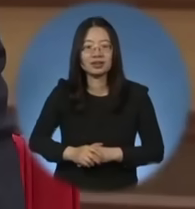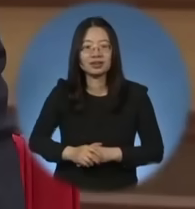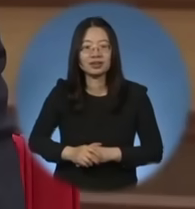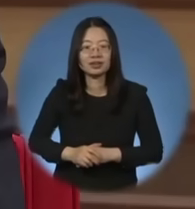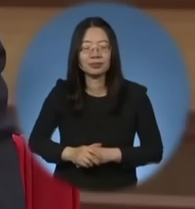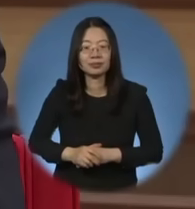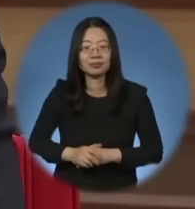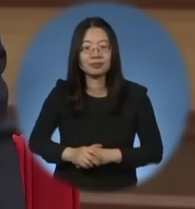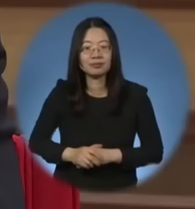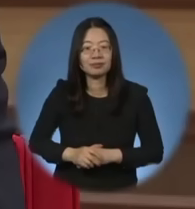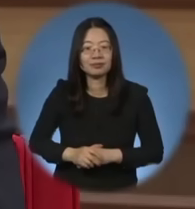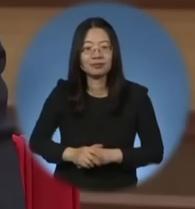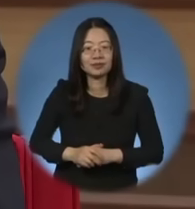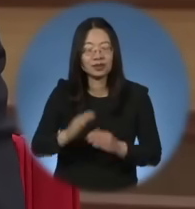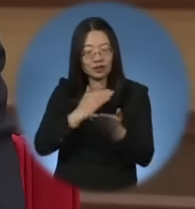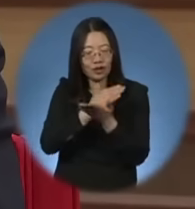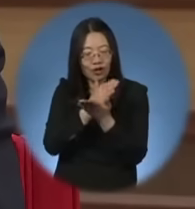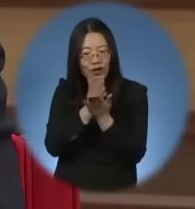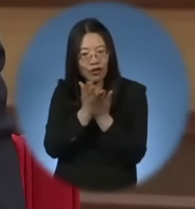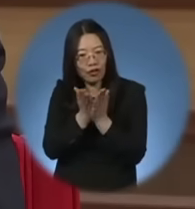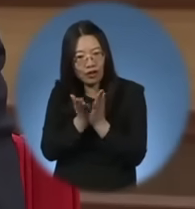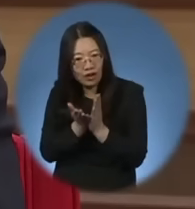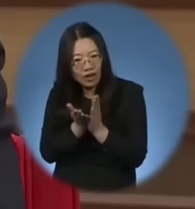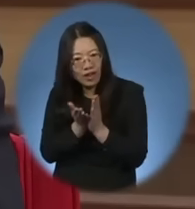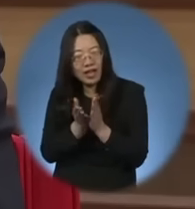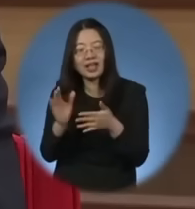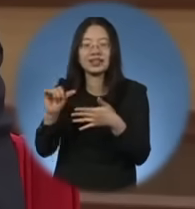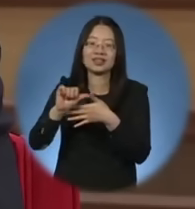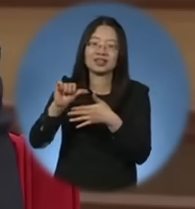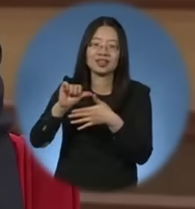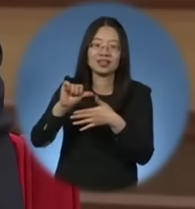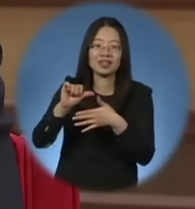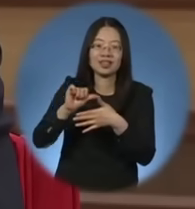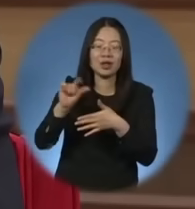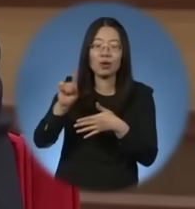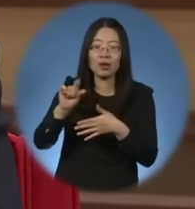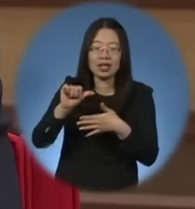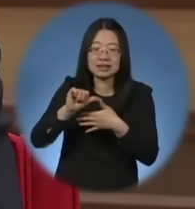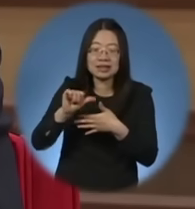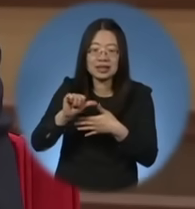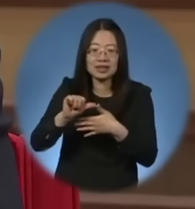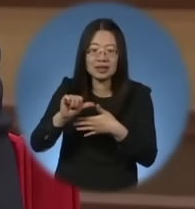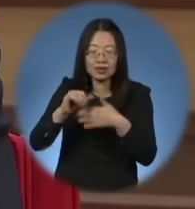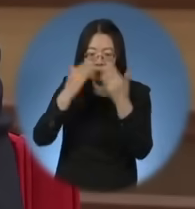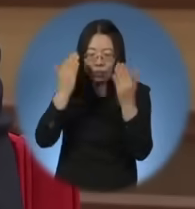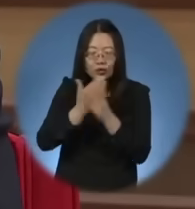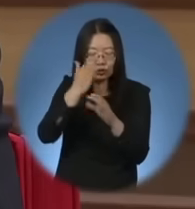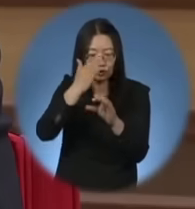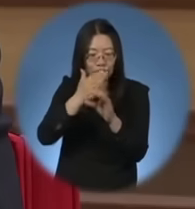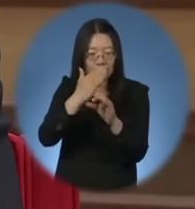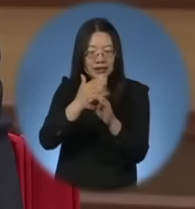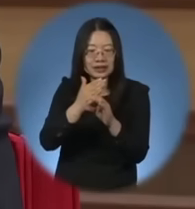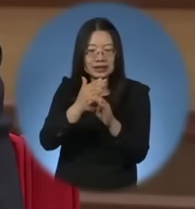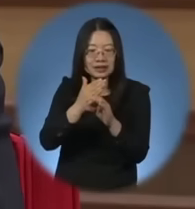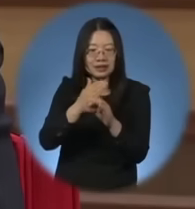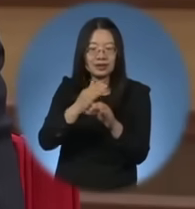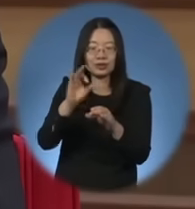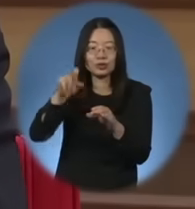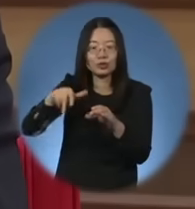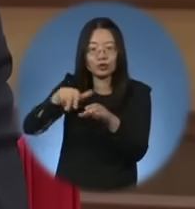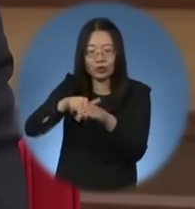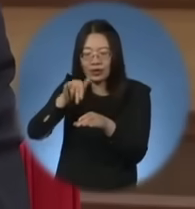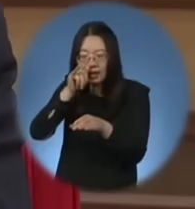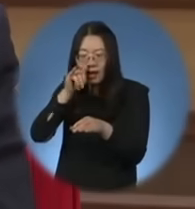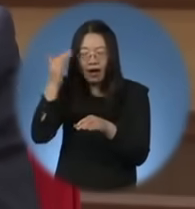주의 얘기 뭐 이런 것에 저 장남 어디까지나 장남이 한다고 하는데